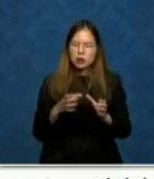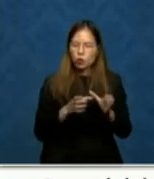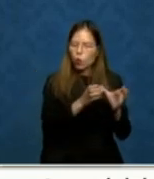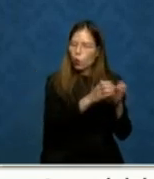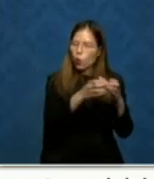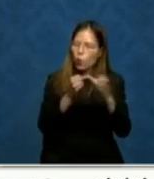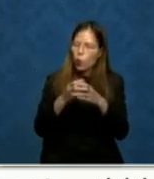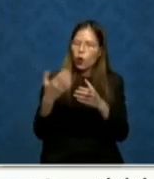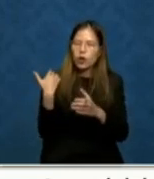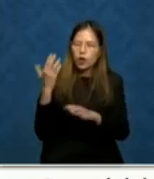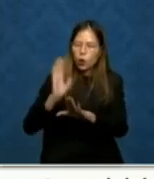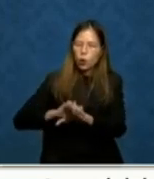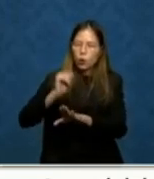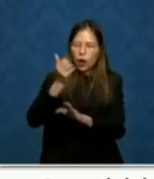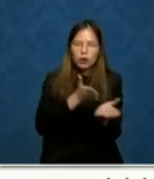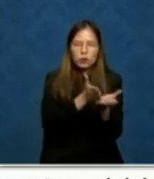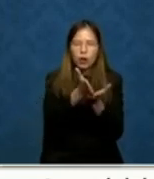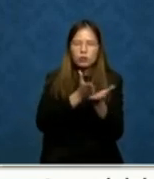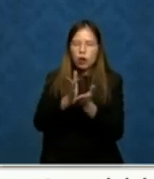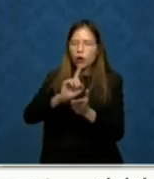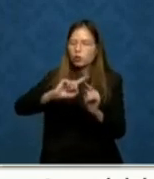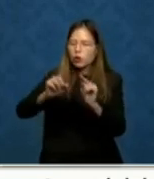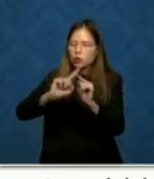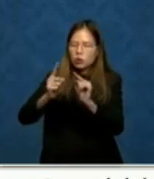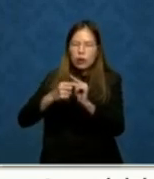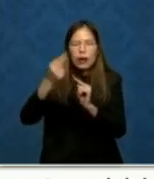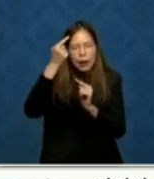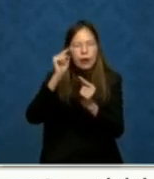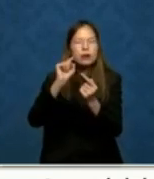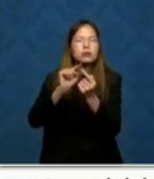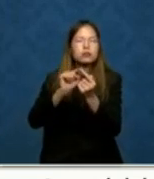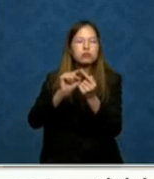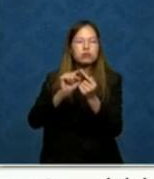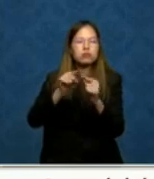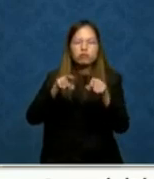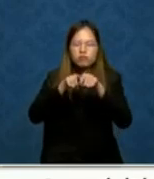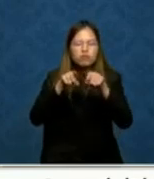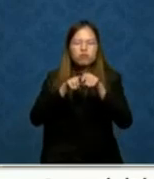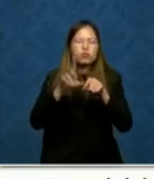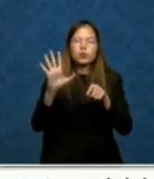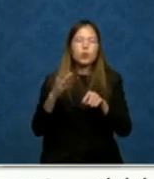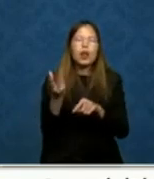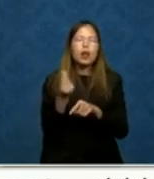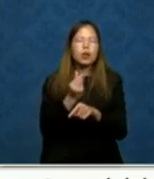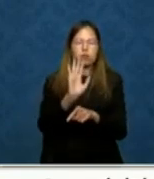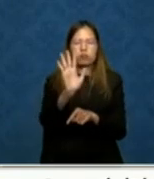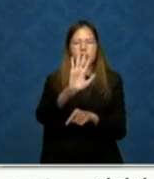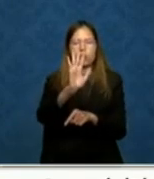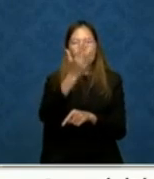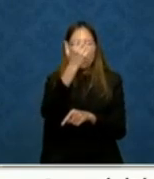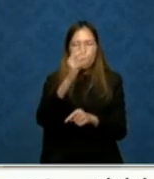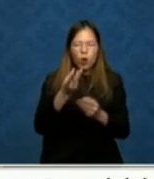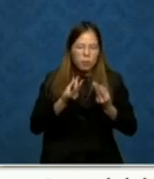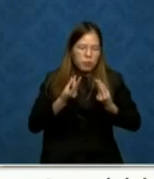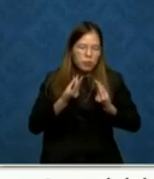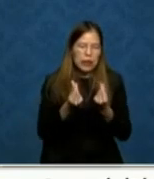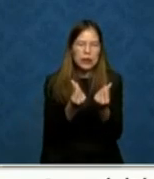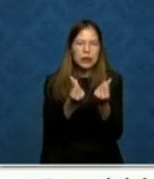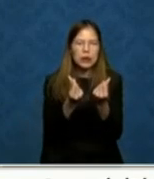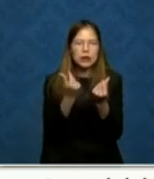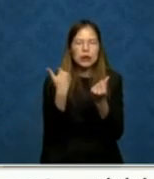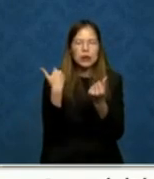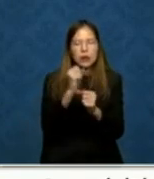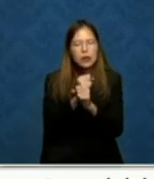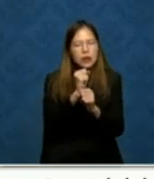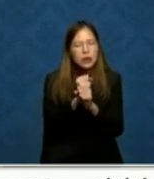หรือผู้เชี่ยวชาญด้านต่างๆเห็นตรงกับท่านณัฐวุฒิค่ะประเด็นนี้เราไม่ต้องรีบร้อนค่ะเพราะว่าเป็นเรื่องละเอียดอ่อนเป็นเรื่